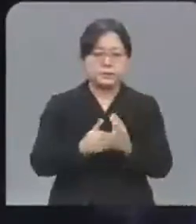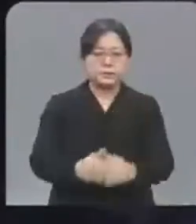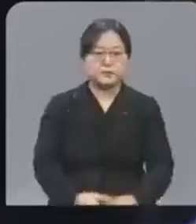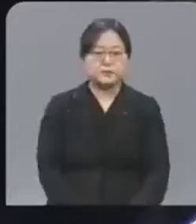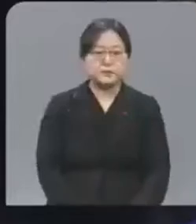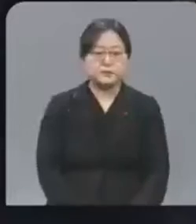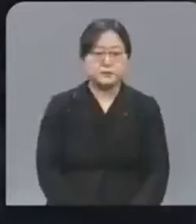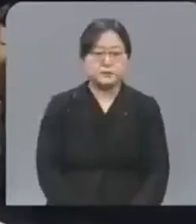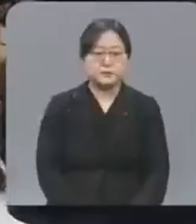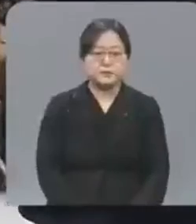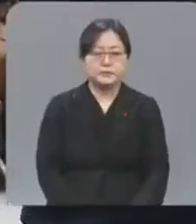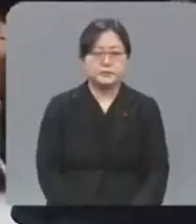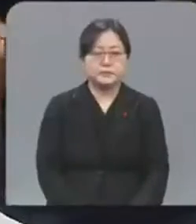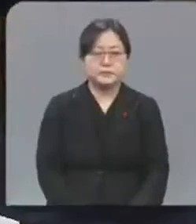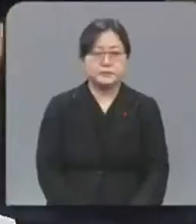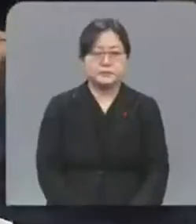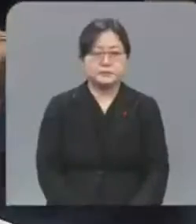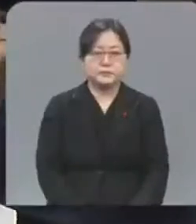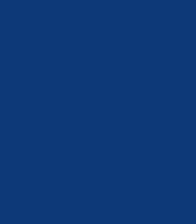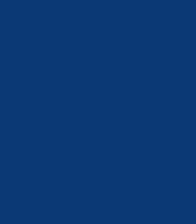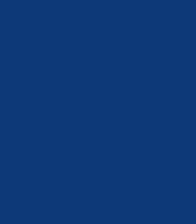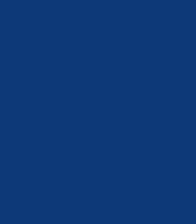스미스 손 좋습니다